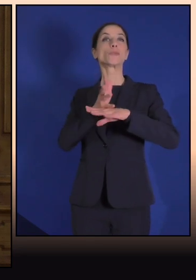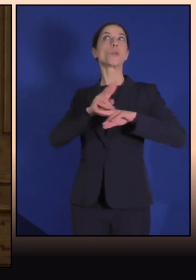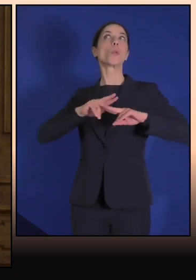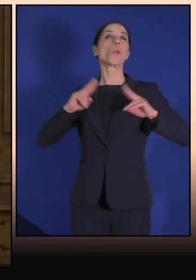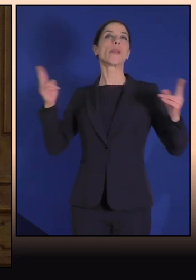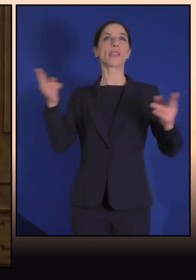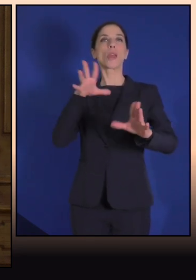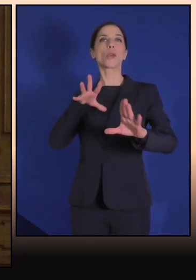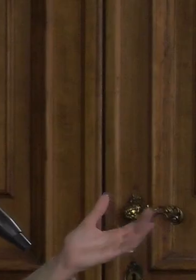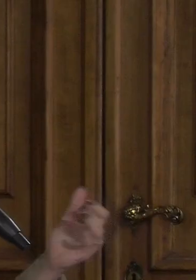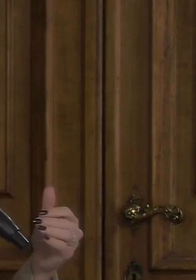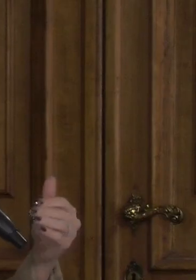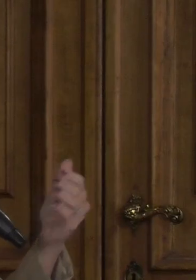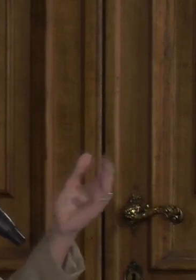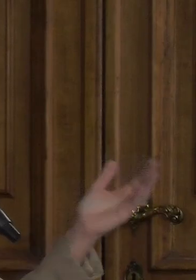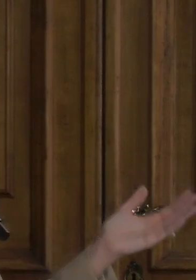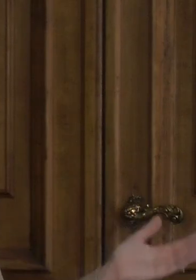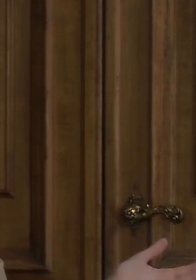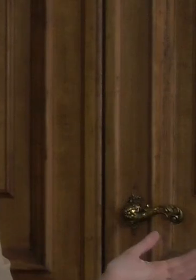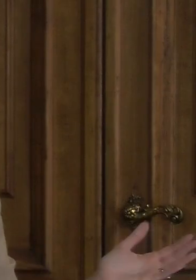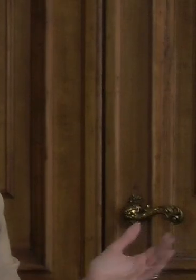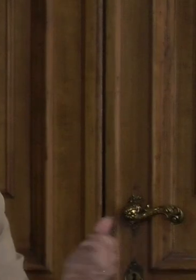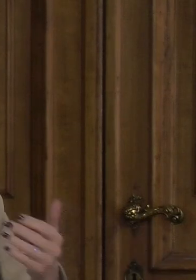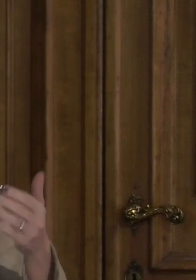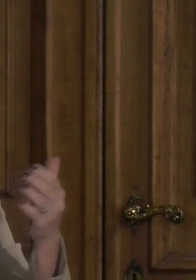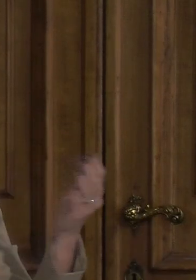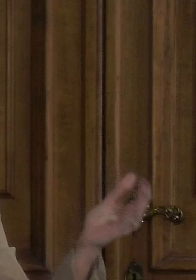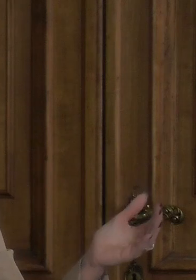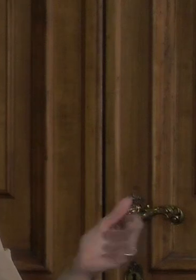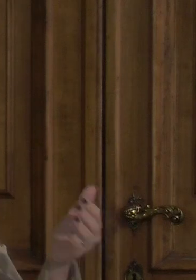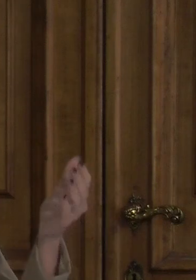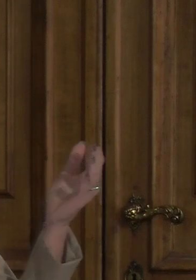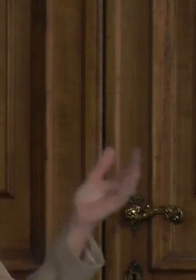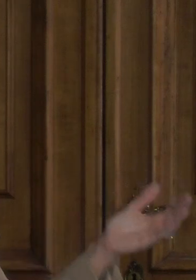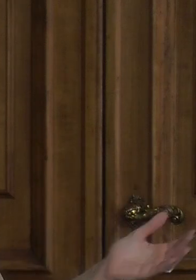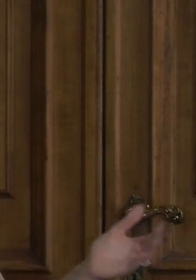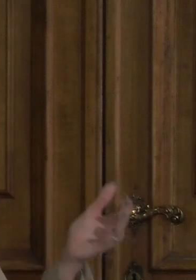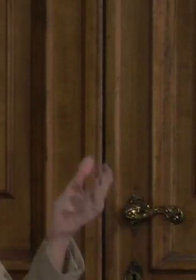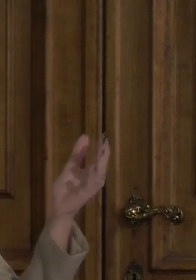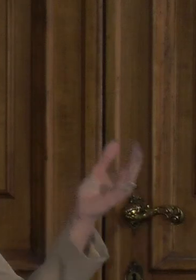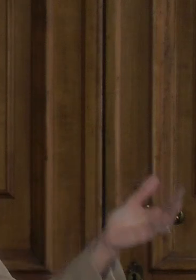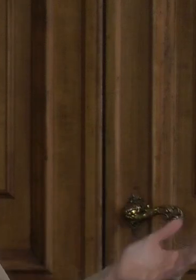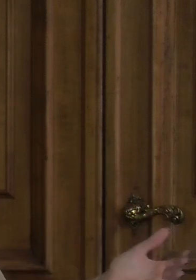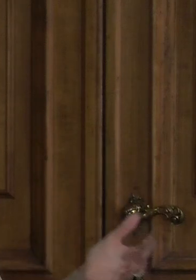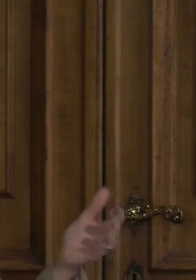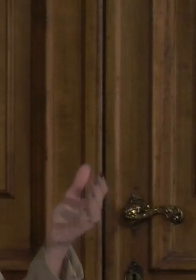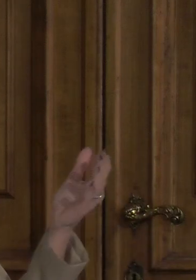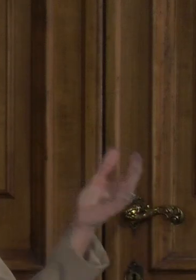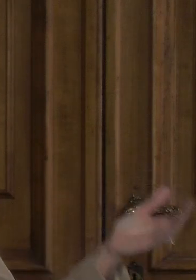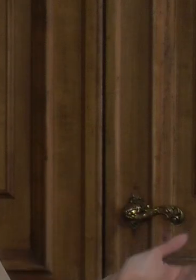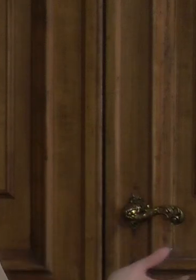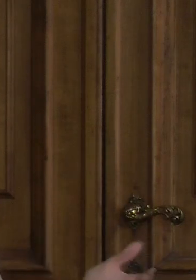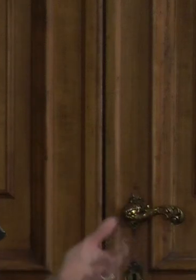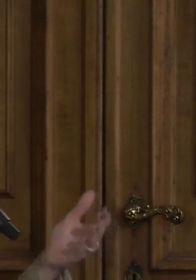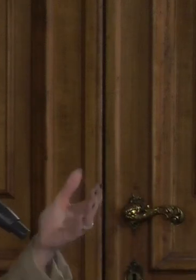E l'accessibilità intesa come accessibilità a tutto, allo studio, al lavoro,